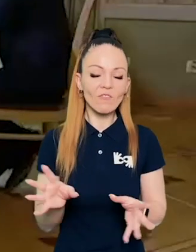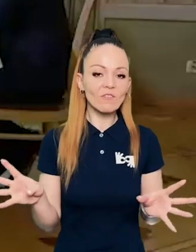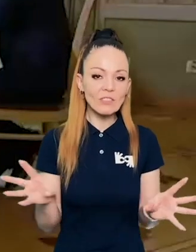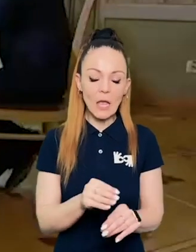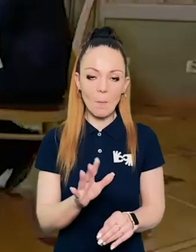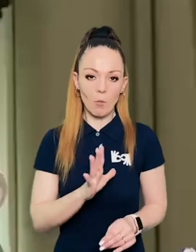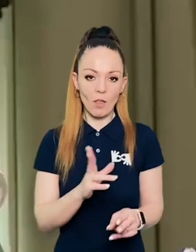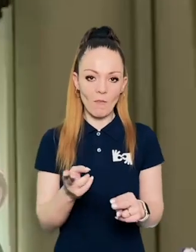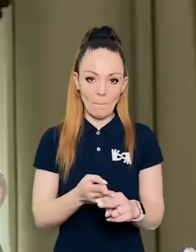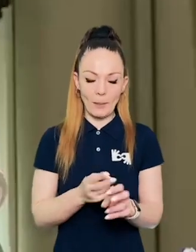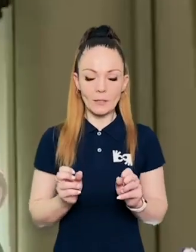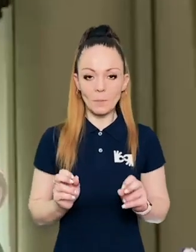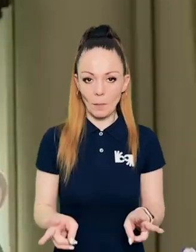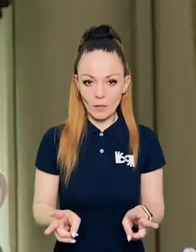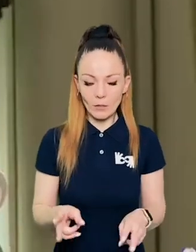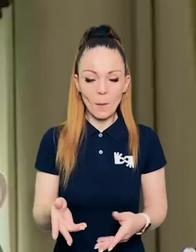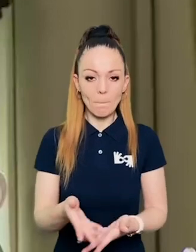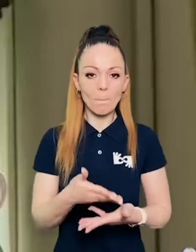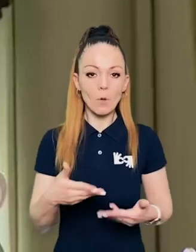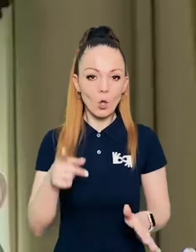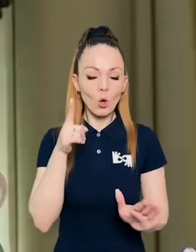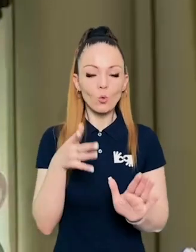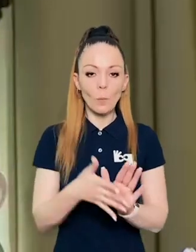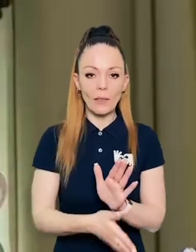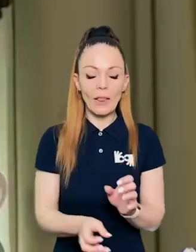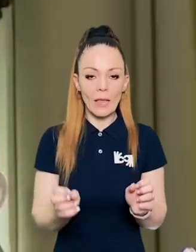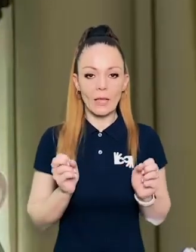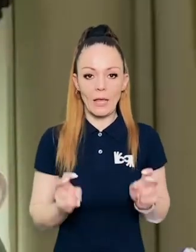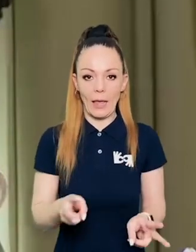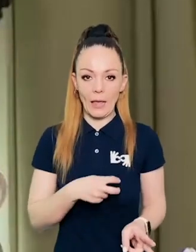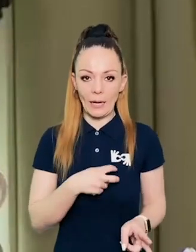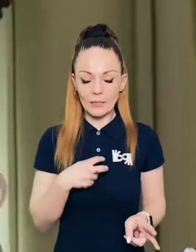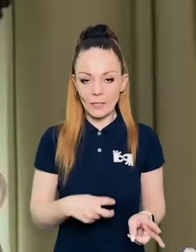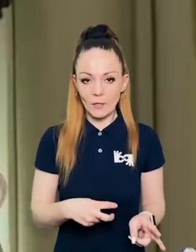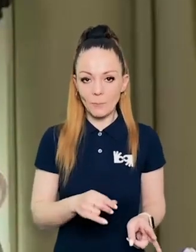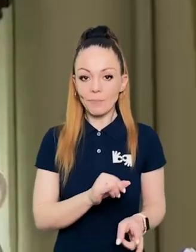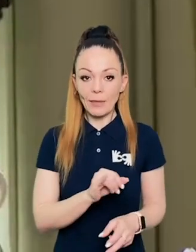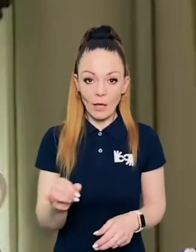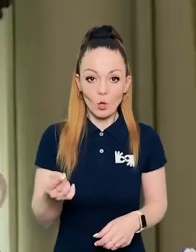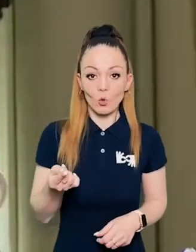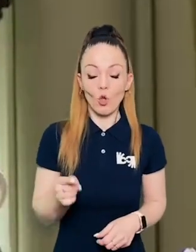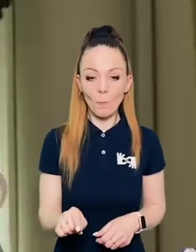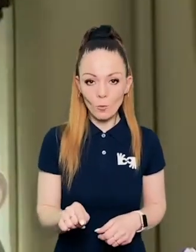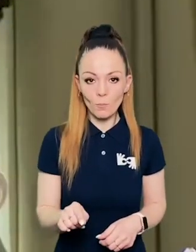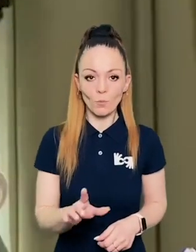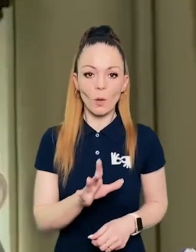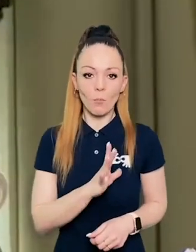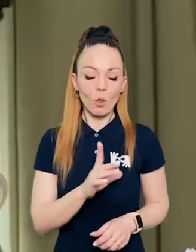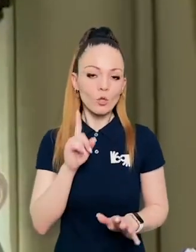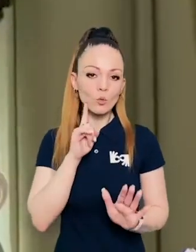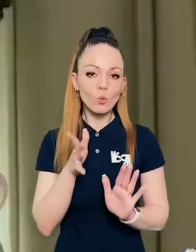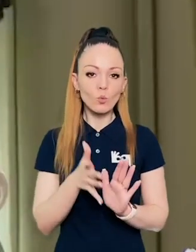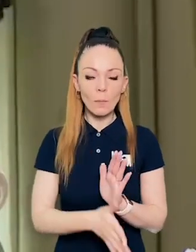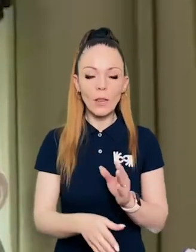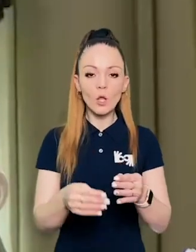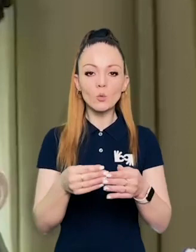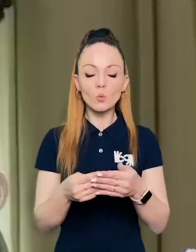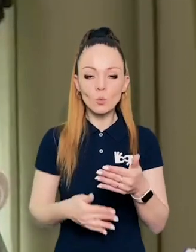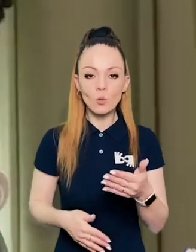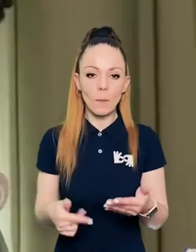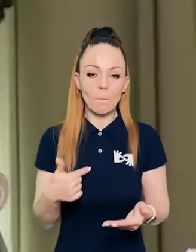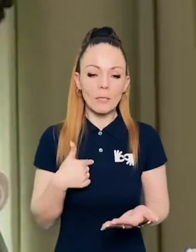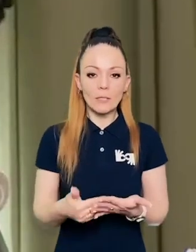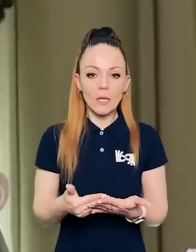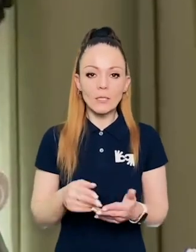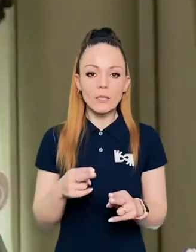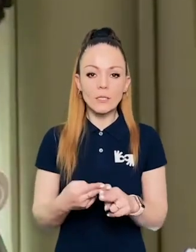Держрезерву тощо. Тобто все було в безпеці, скажімо так. Тобто ми розуміли ризики. І тому